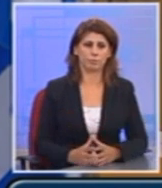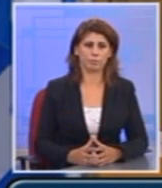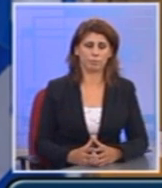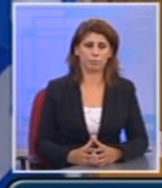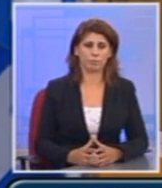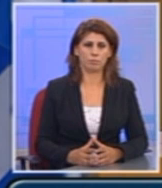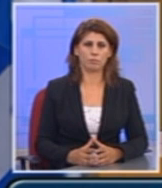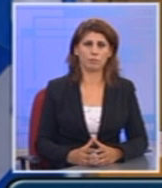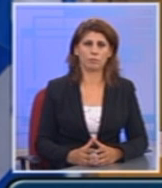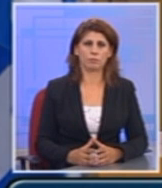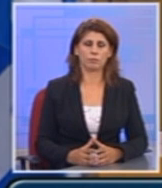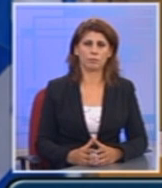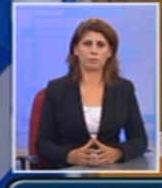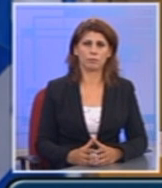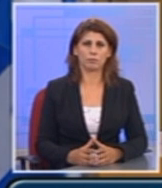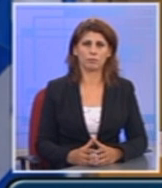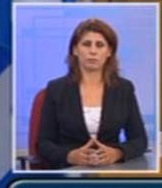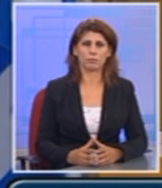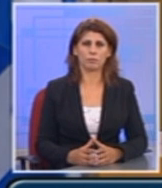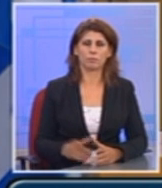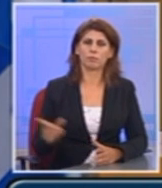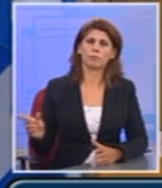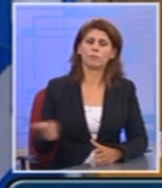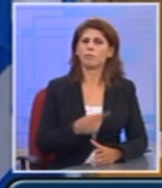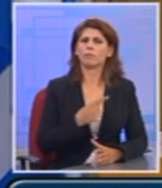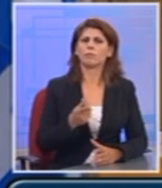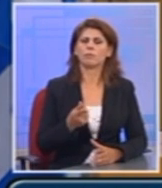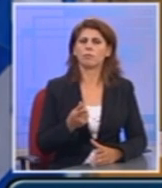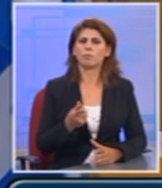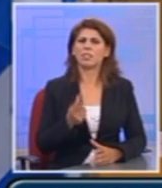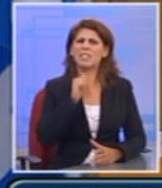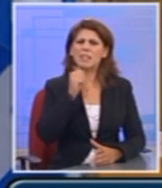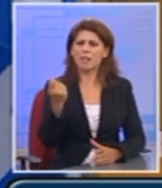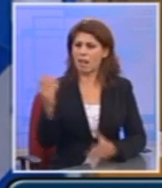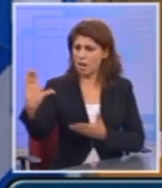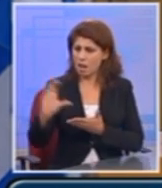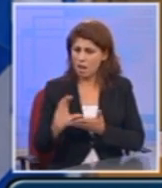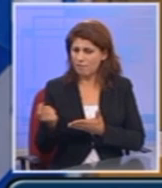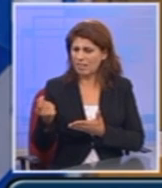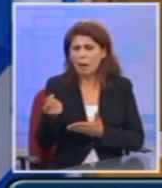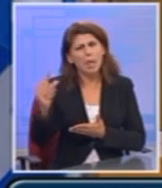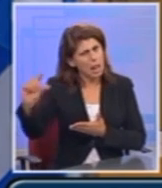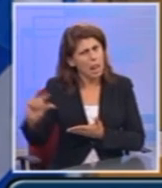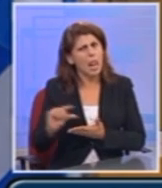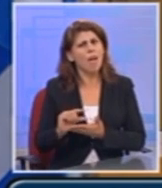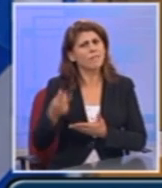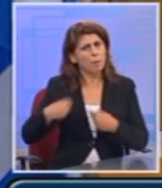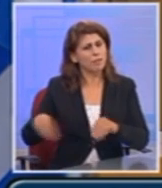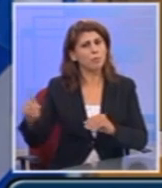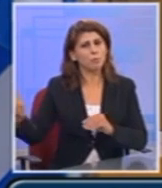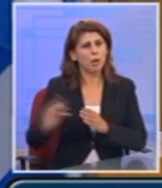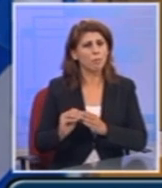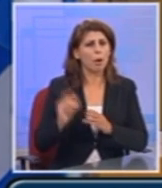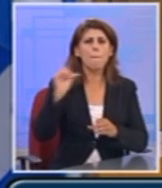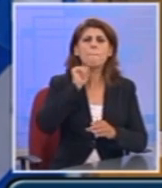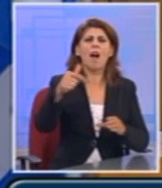πηγαίνουν τα ψυχα από την εκποίηση στη μαύρη τρύπα του χρέους αποτελεί μία σοβαρή υπονόμευση